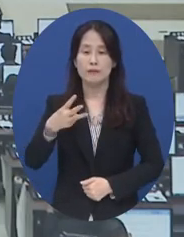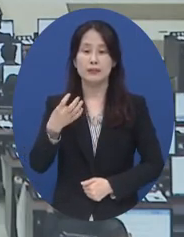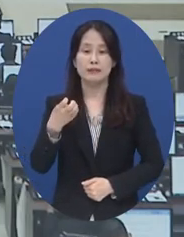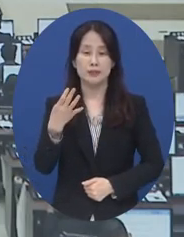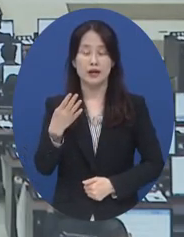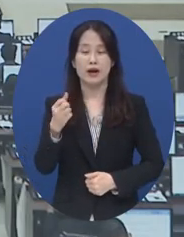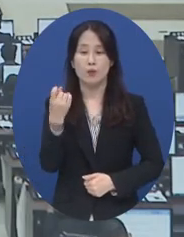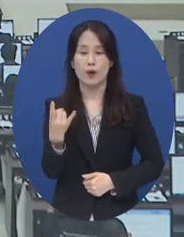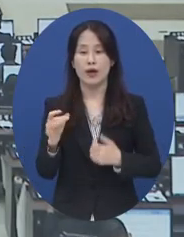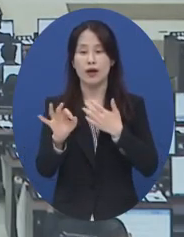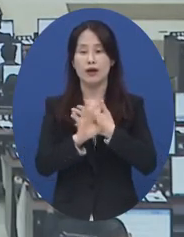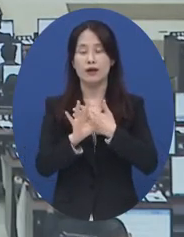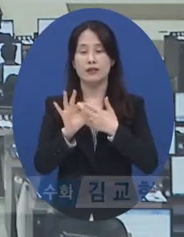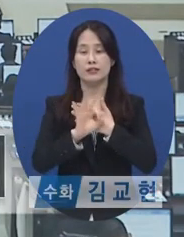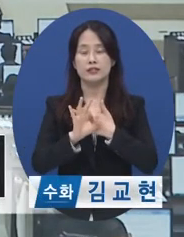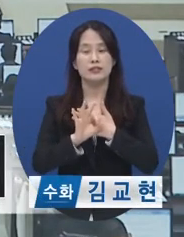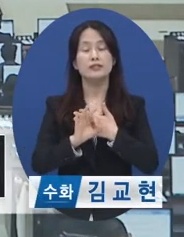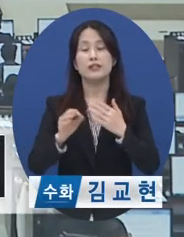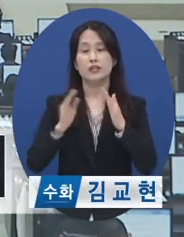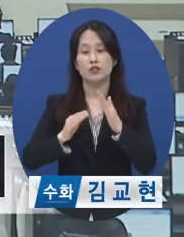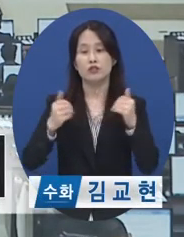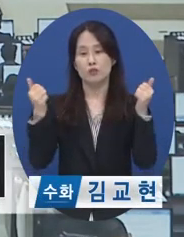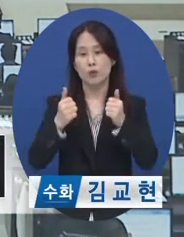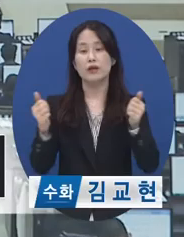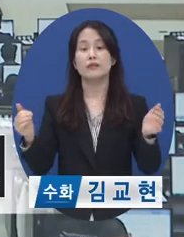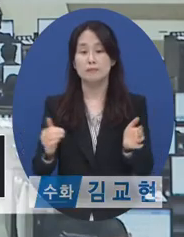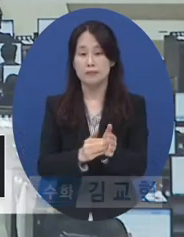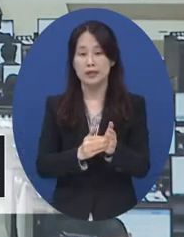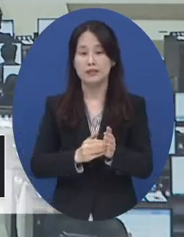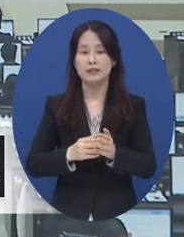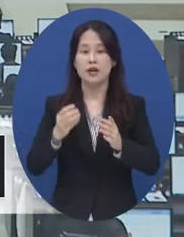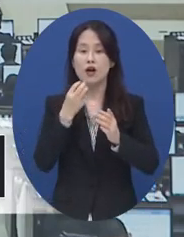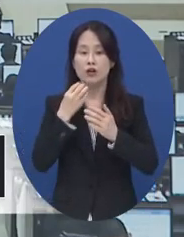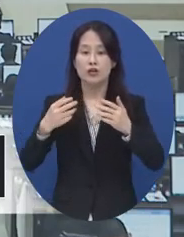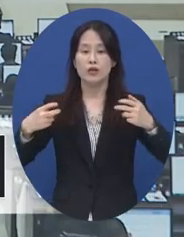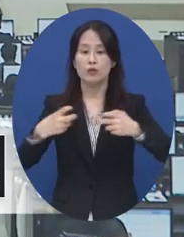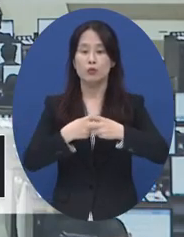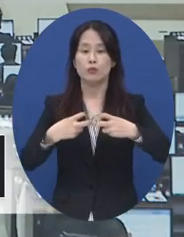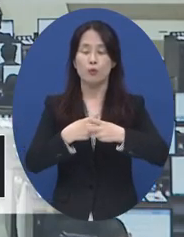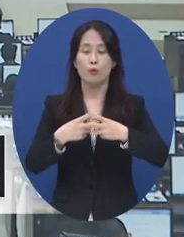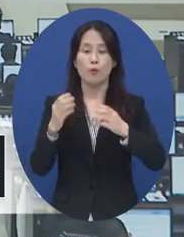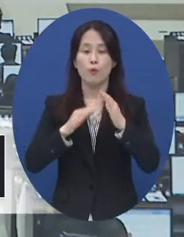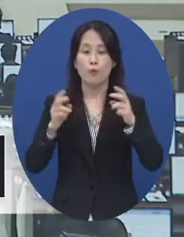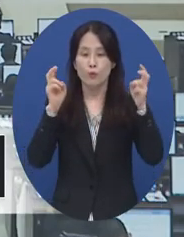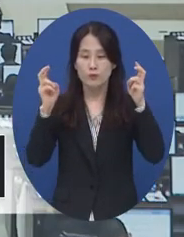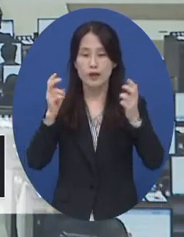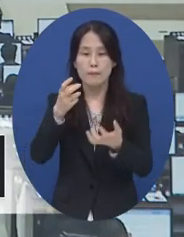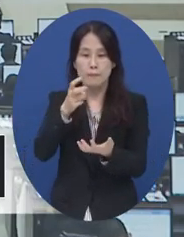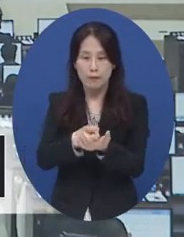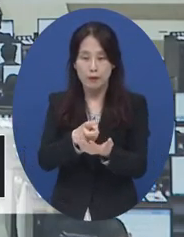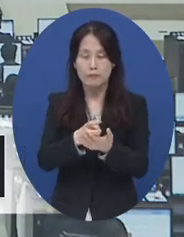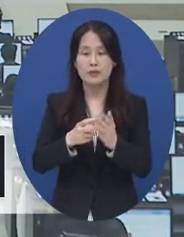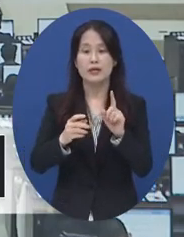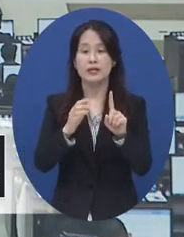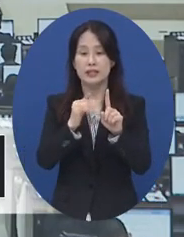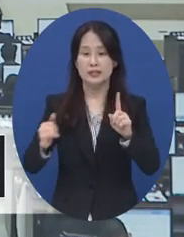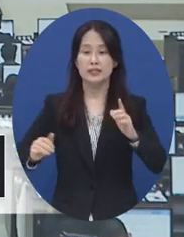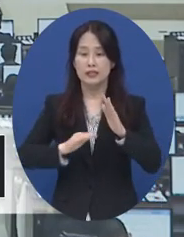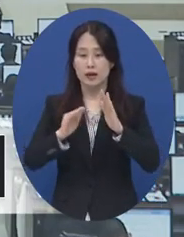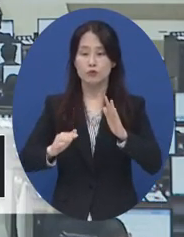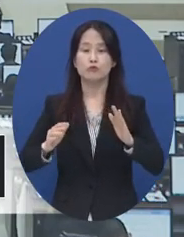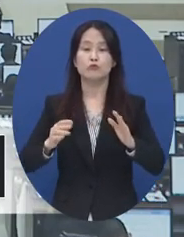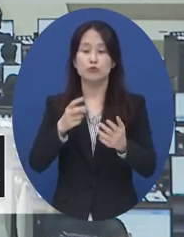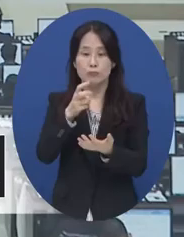경기도의회가 제344회 정례회 일정을 마무리했습니다. 경기교통공사 설립과 지원 조례안, 1인 가구 지원 조례안